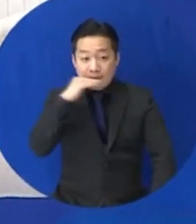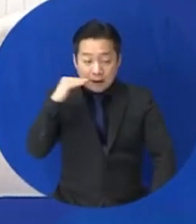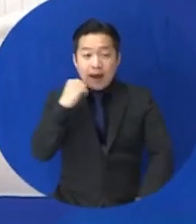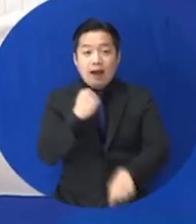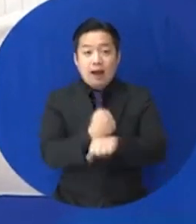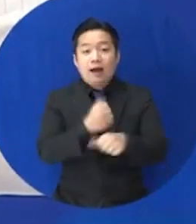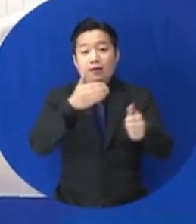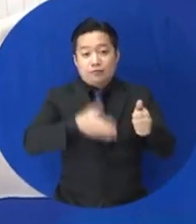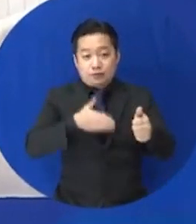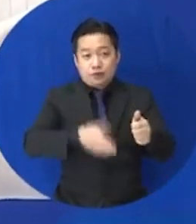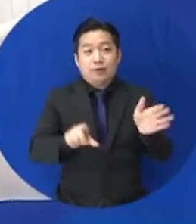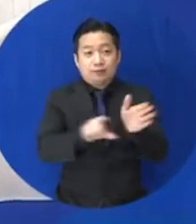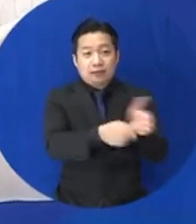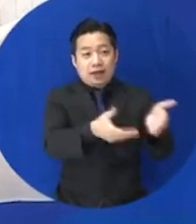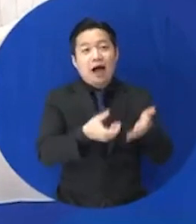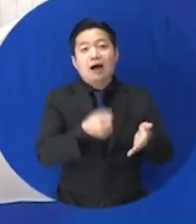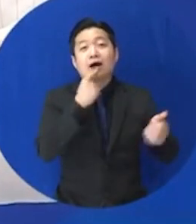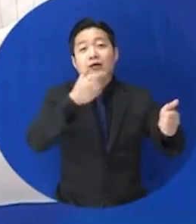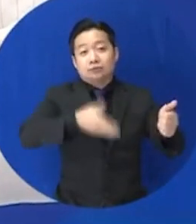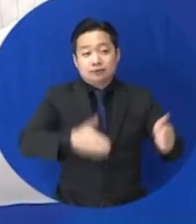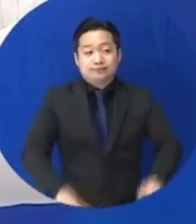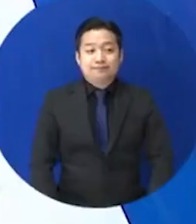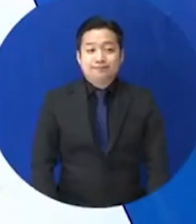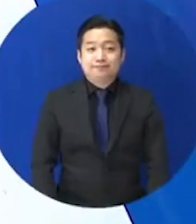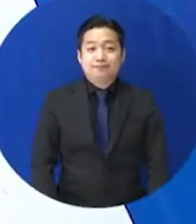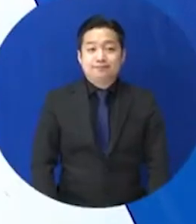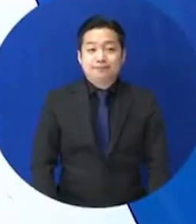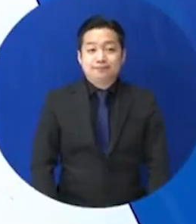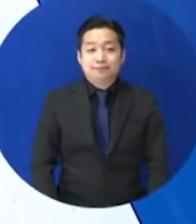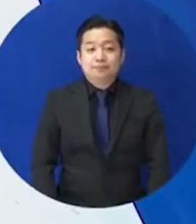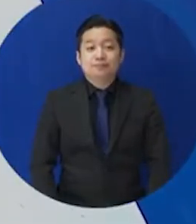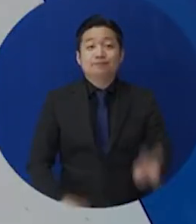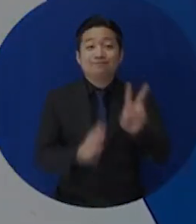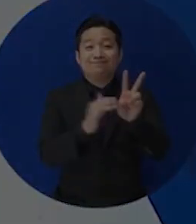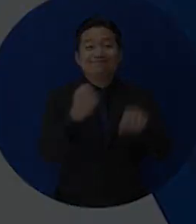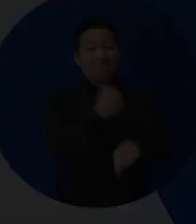함으로써 네. 국민 신뢰를 받았으면 좋겠습니다. 네, 자, 두 분 수고하셨습니다.